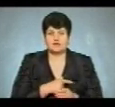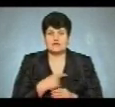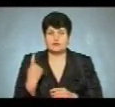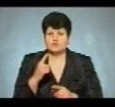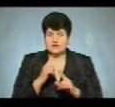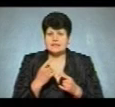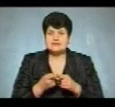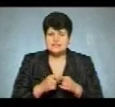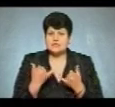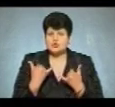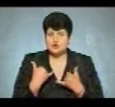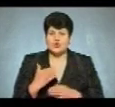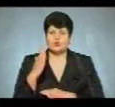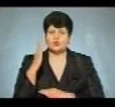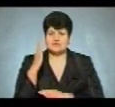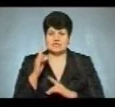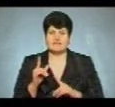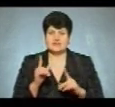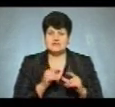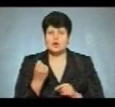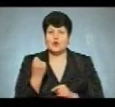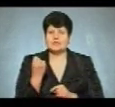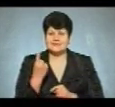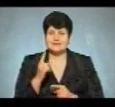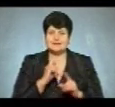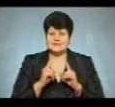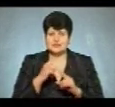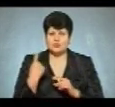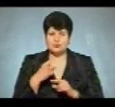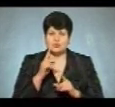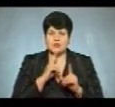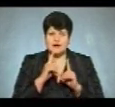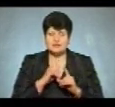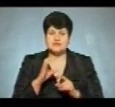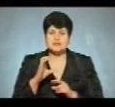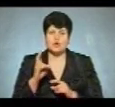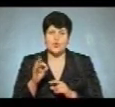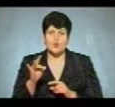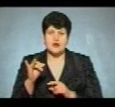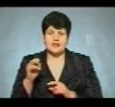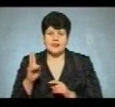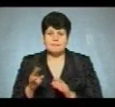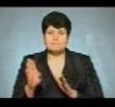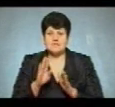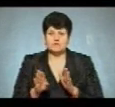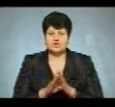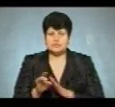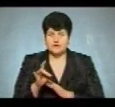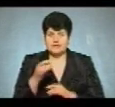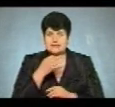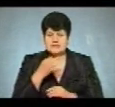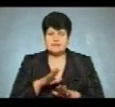сьогодні проголосували на виїзній 11-й сесії облради в Скориках Підволочиського району. Як нам повідомив заступник